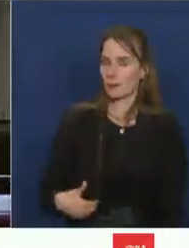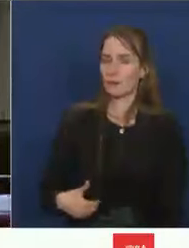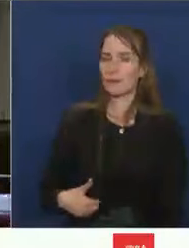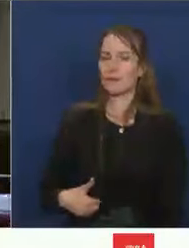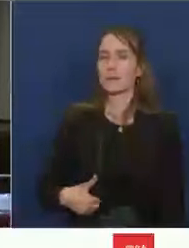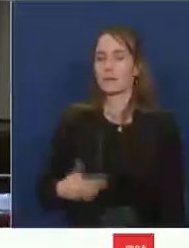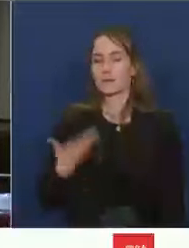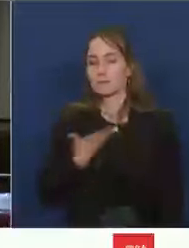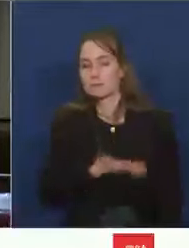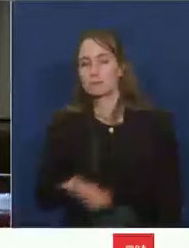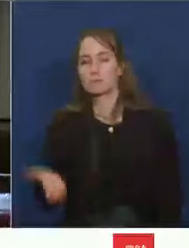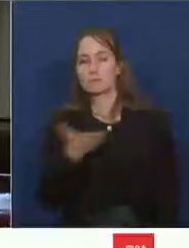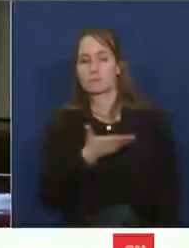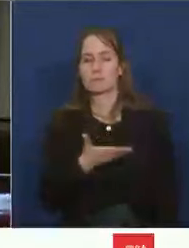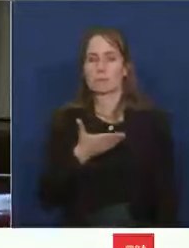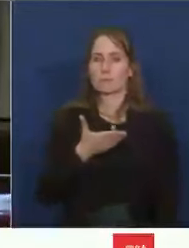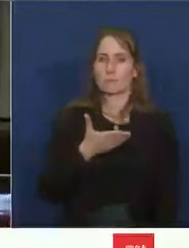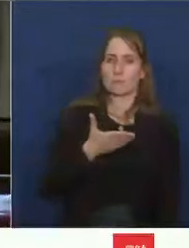mesdames et messieurs, chers collègues,